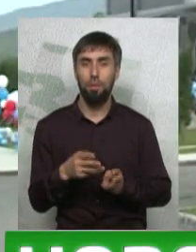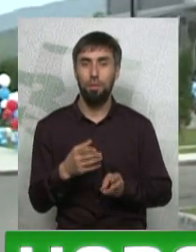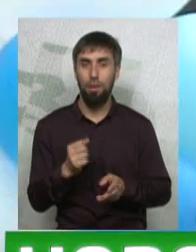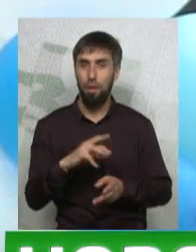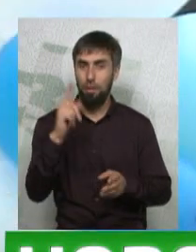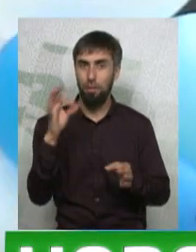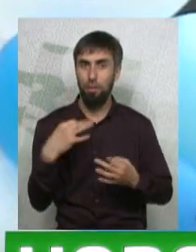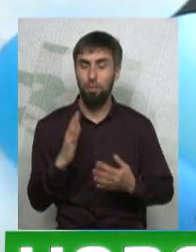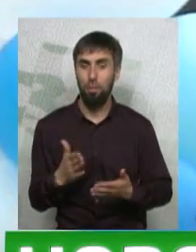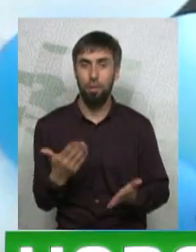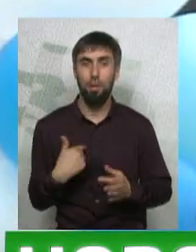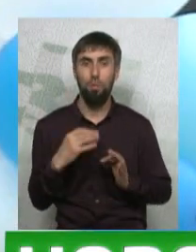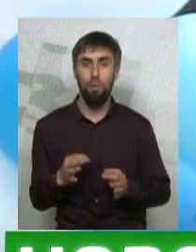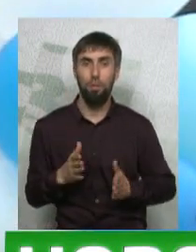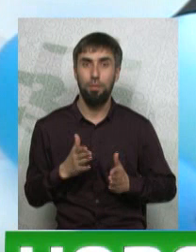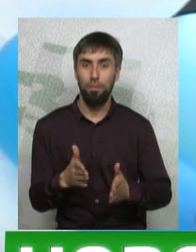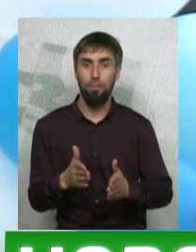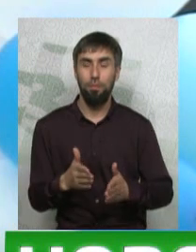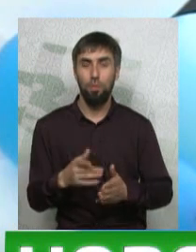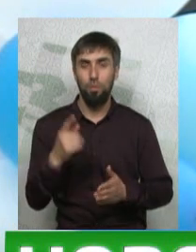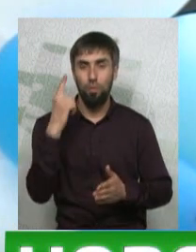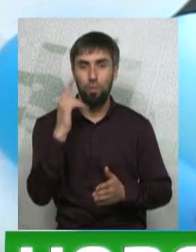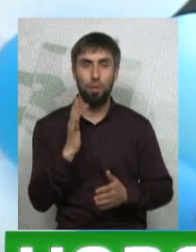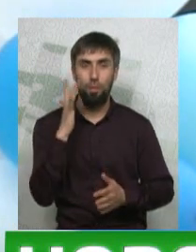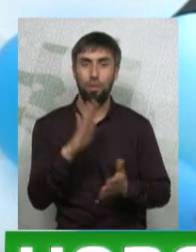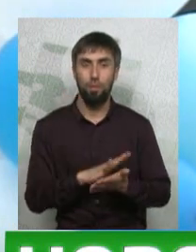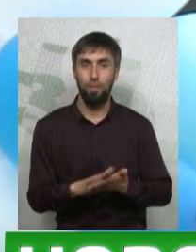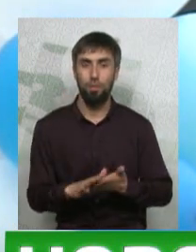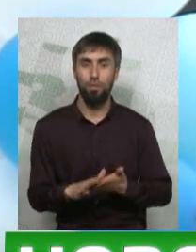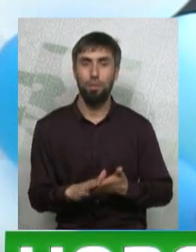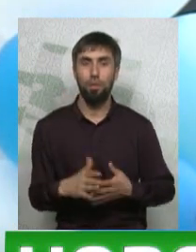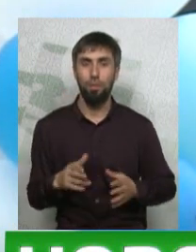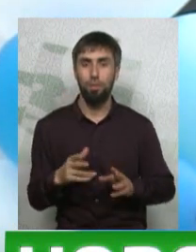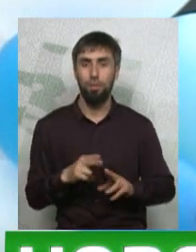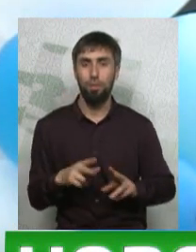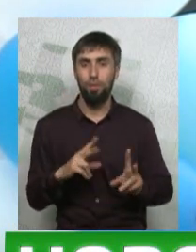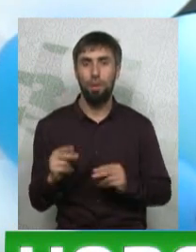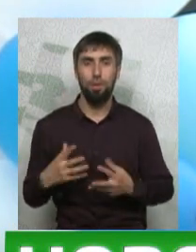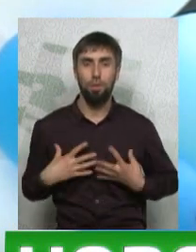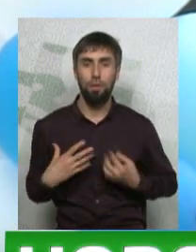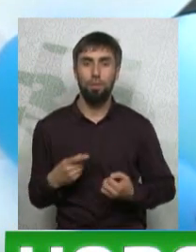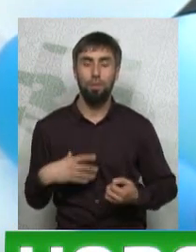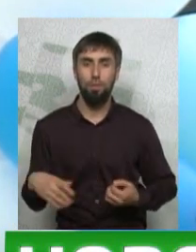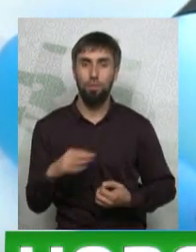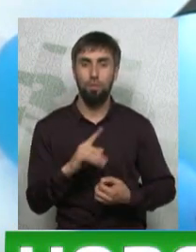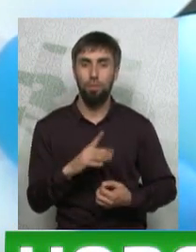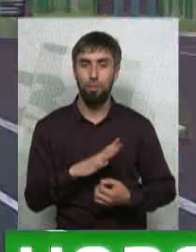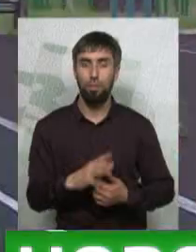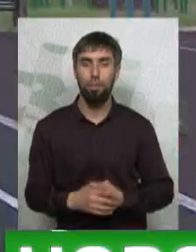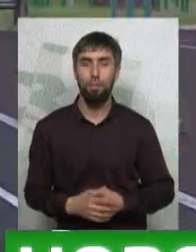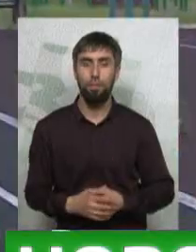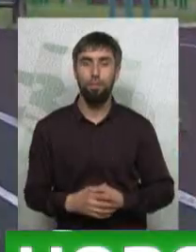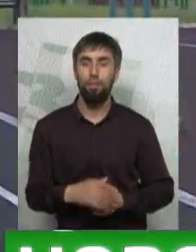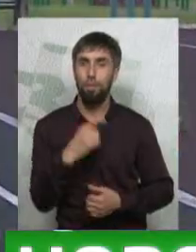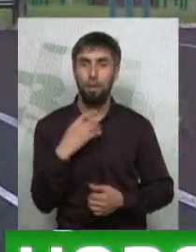бывай, военис некогда додолг войн, ил негад цены юлыш, мяш могушь халдвей, я тупобу еще, барка лучше.